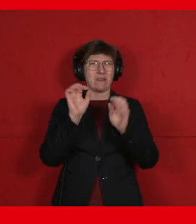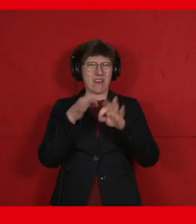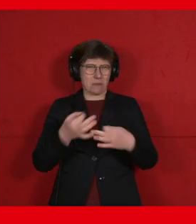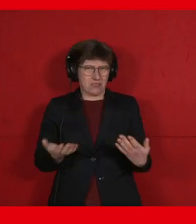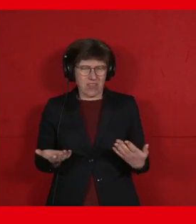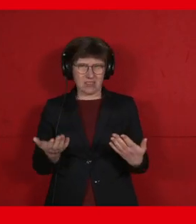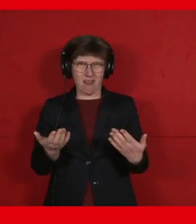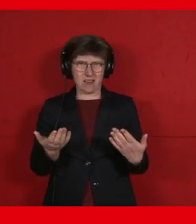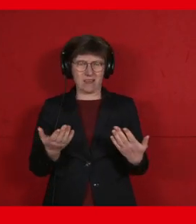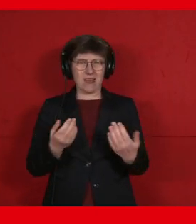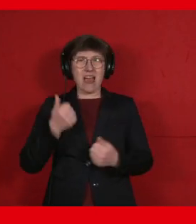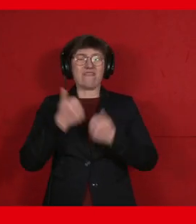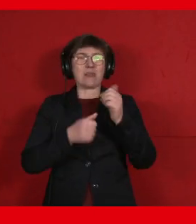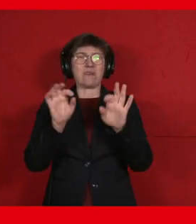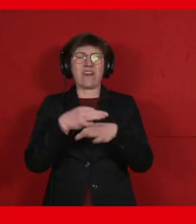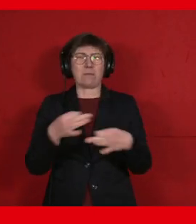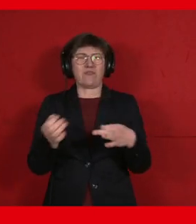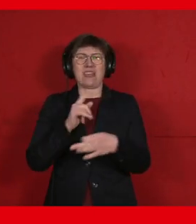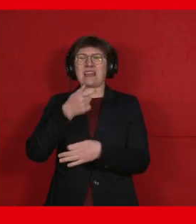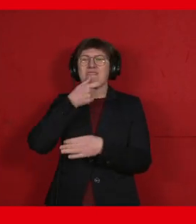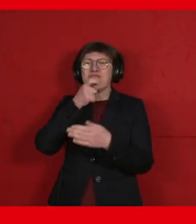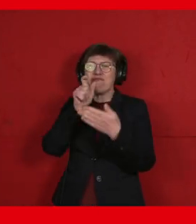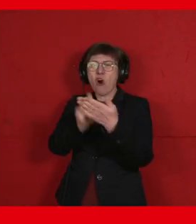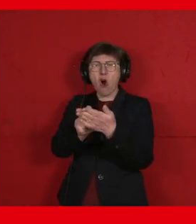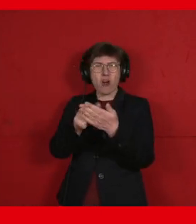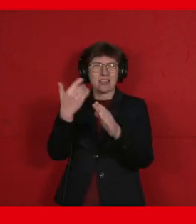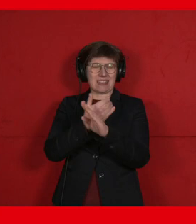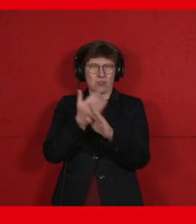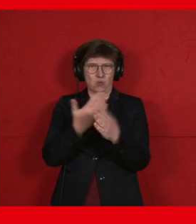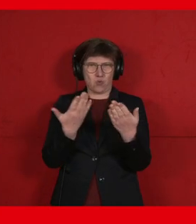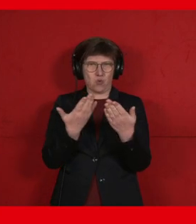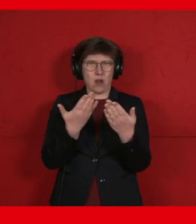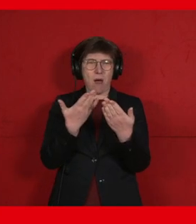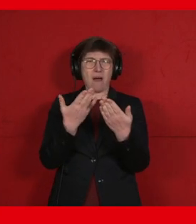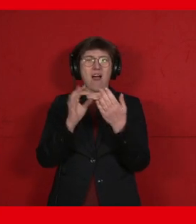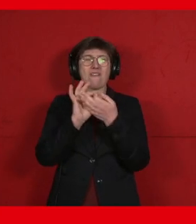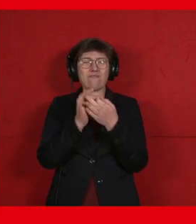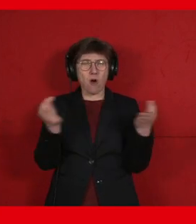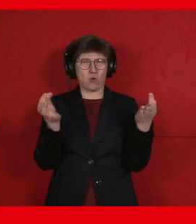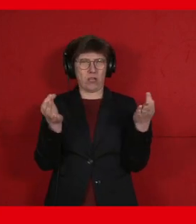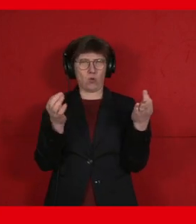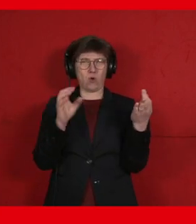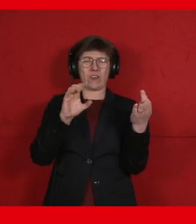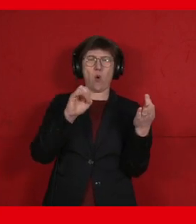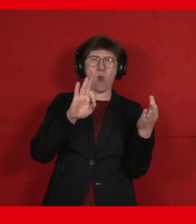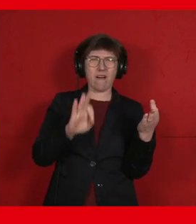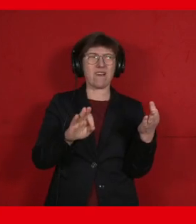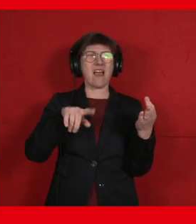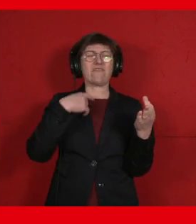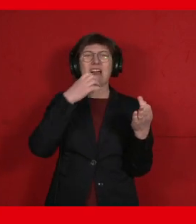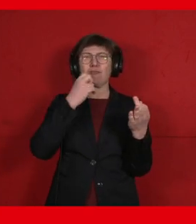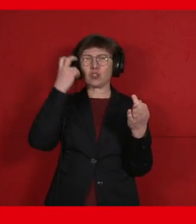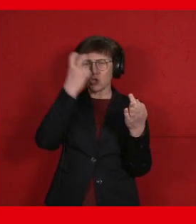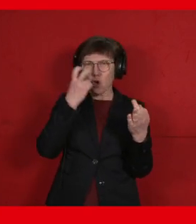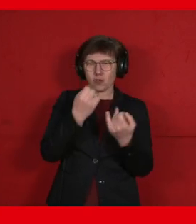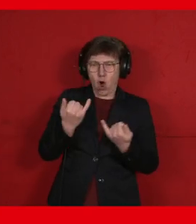Wettbewerbsfähigkeit. Die ist vielleicht nicht unmittelbar als Wort vorgekommen, aber die Aussage von Olaf, dass wir dafür sorgen müssen,